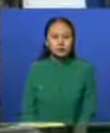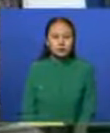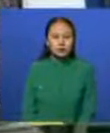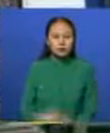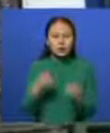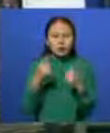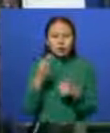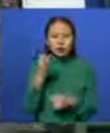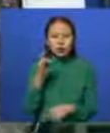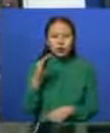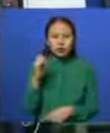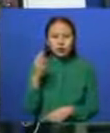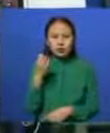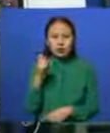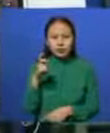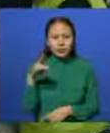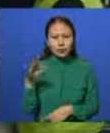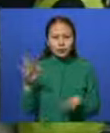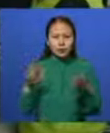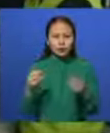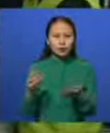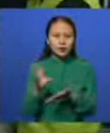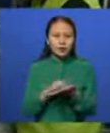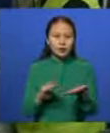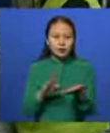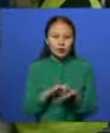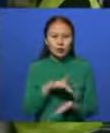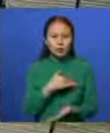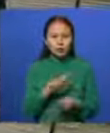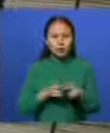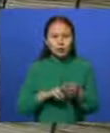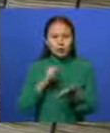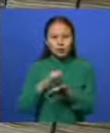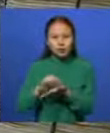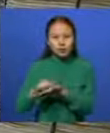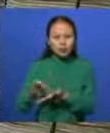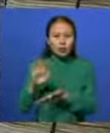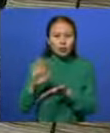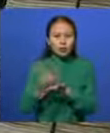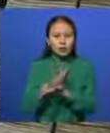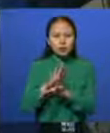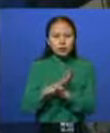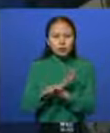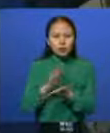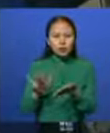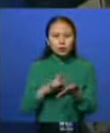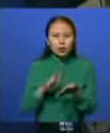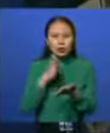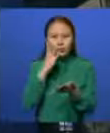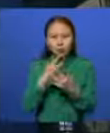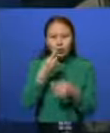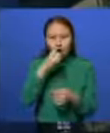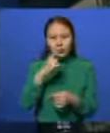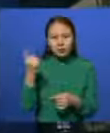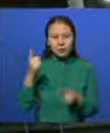Басқа бәле Шарждан. Шарли Эбдо тағы да тіленіп отырған сыңайлы. Басылымның редакциясына жасалған шабуылдан кейін журналдың алғашқы нөмірі жарық